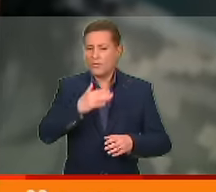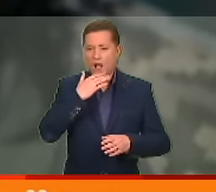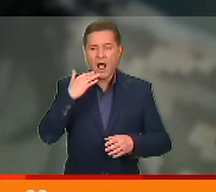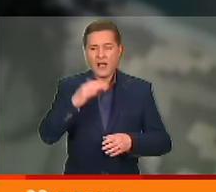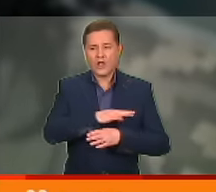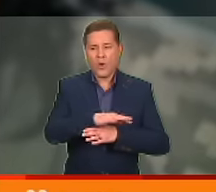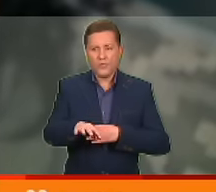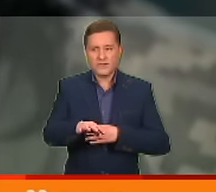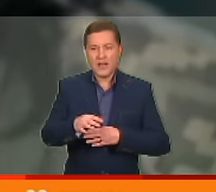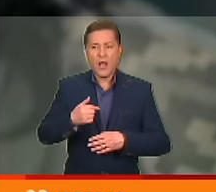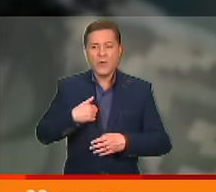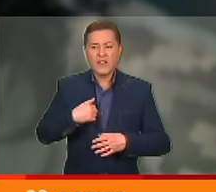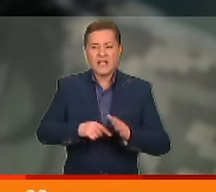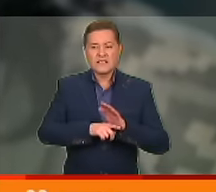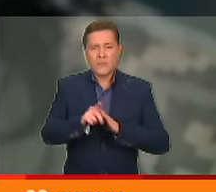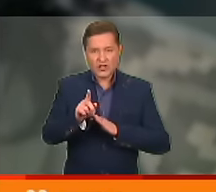нас почали